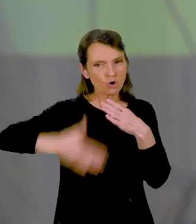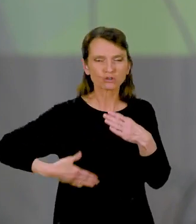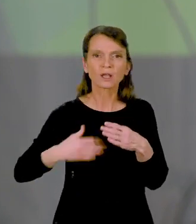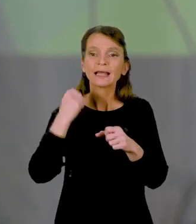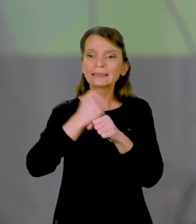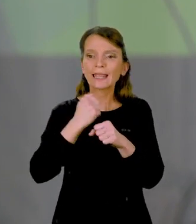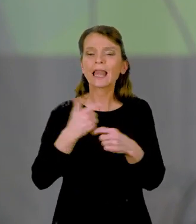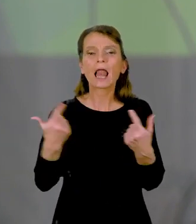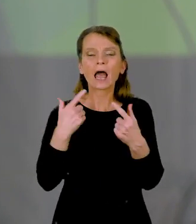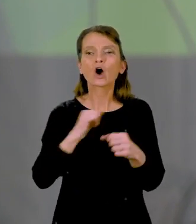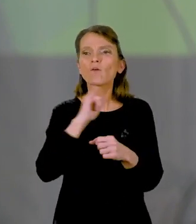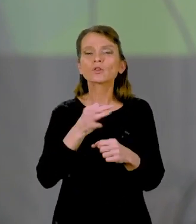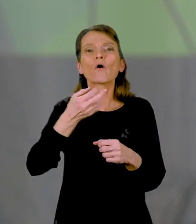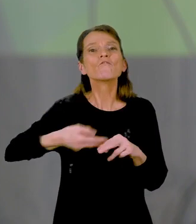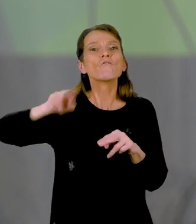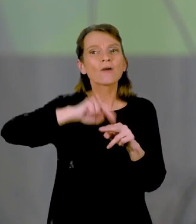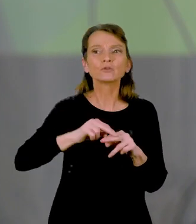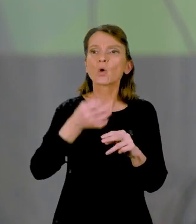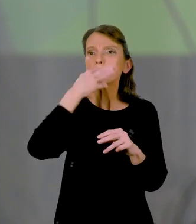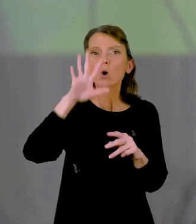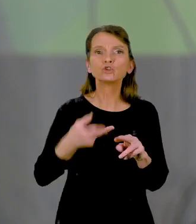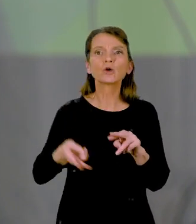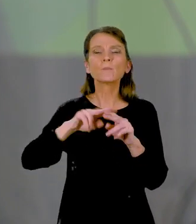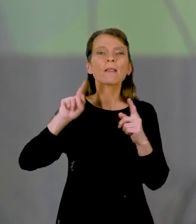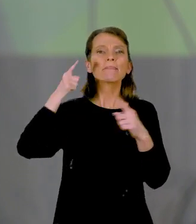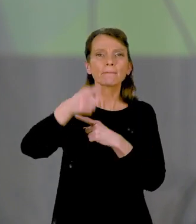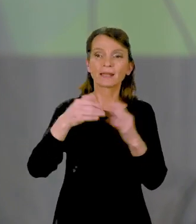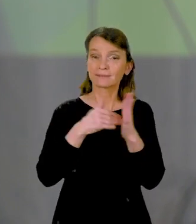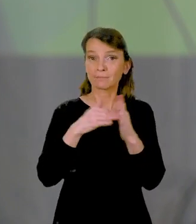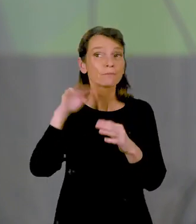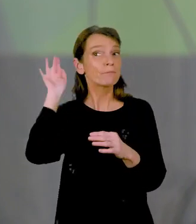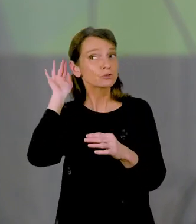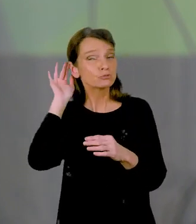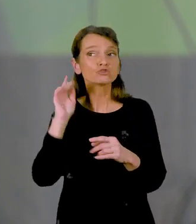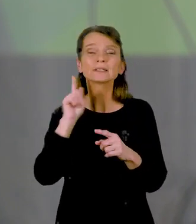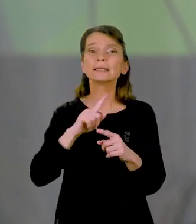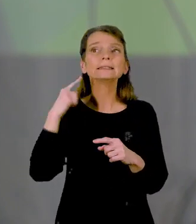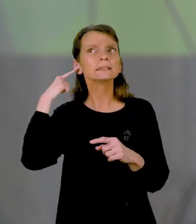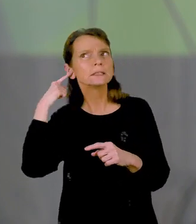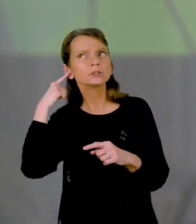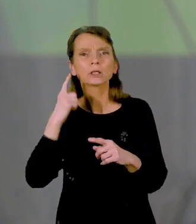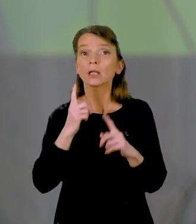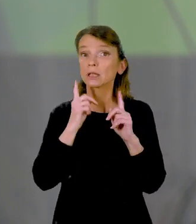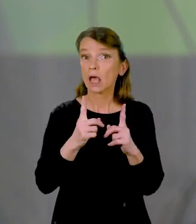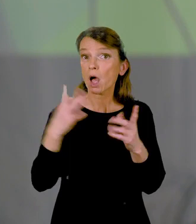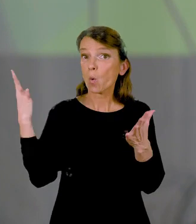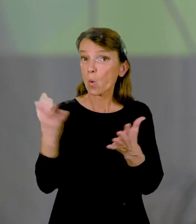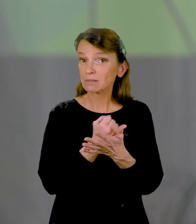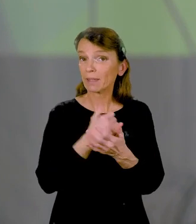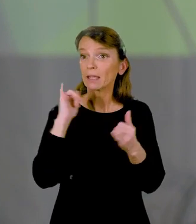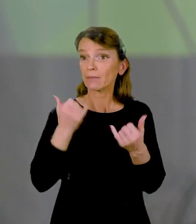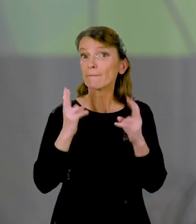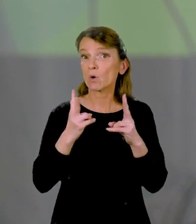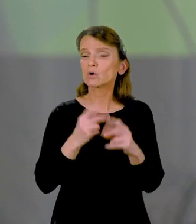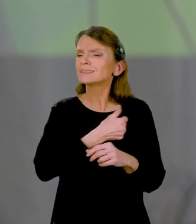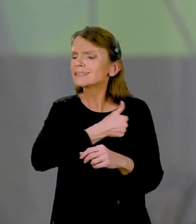več, vedno bolje in dalje, da je potrebno poslušati in slišati, da je uspeh mogoč